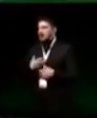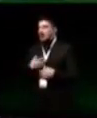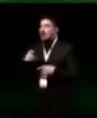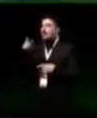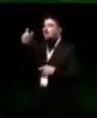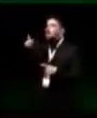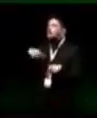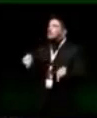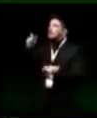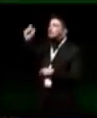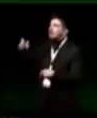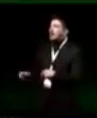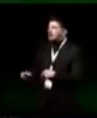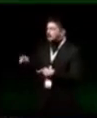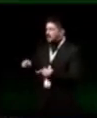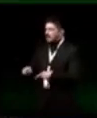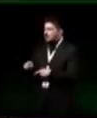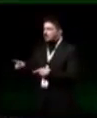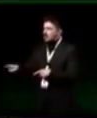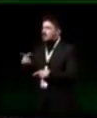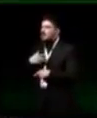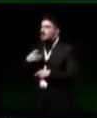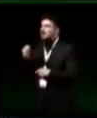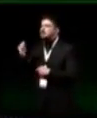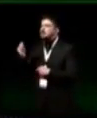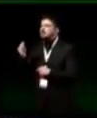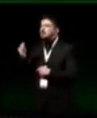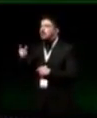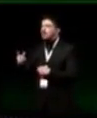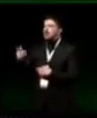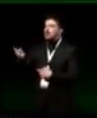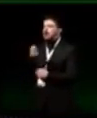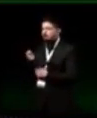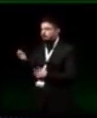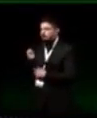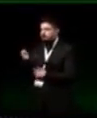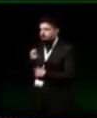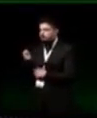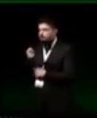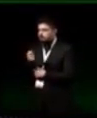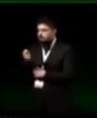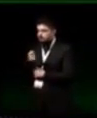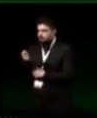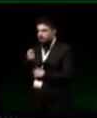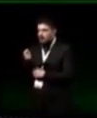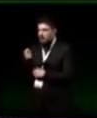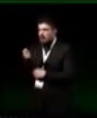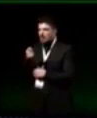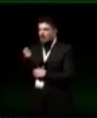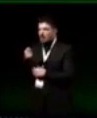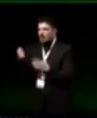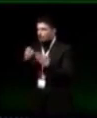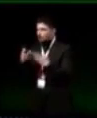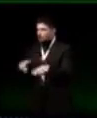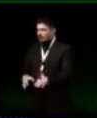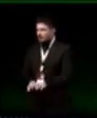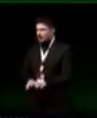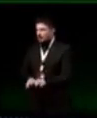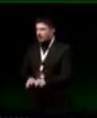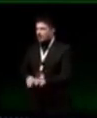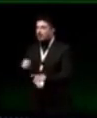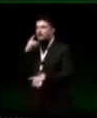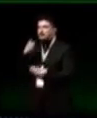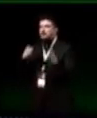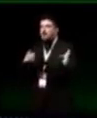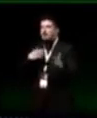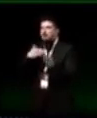dove i nostri ragazzi tengono più in mano di tutti il telefonino e sono quelli meno preparati tra i grandi paesi occidentali